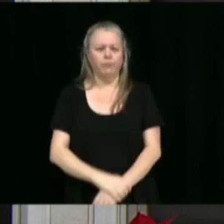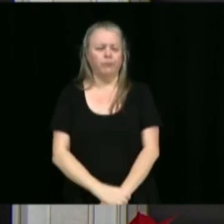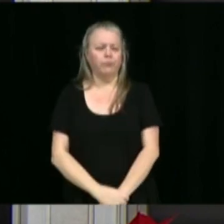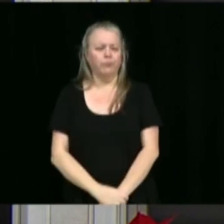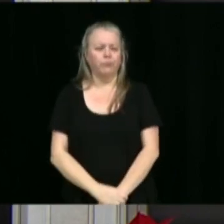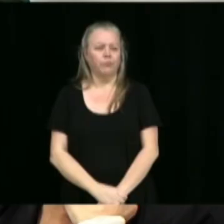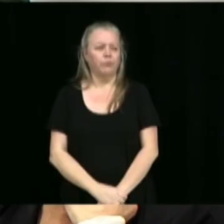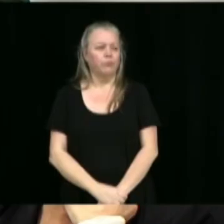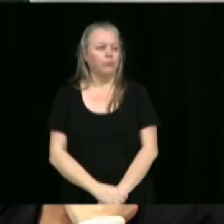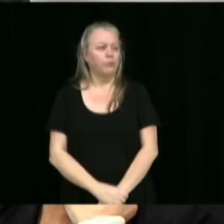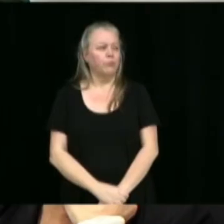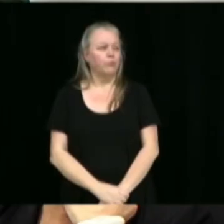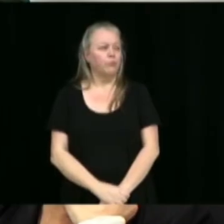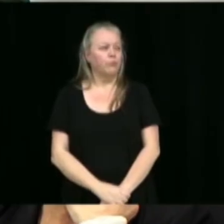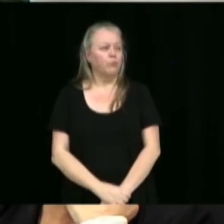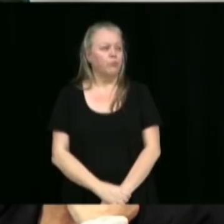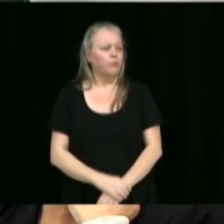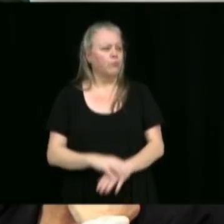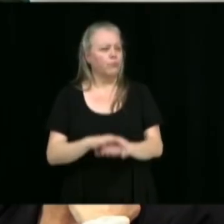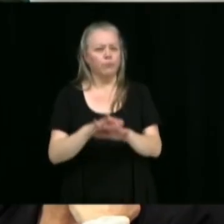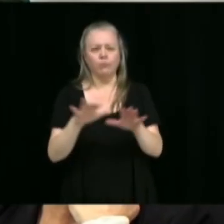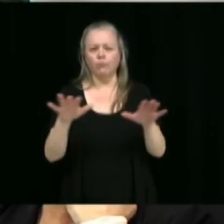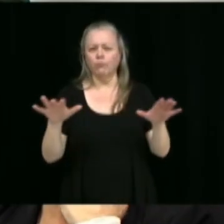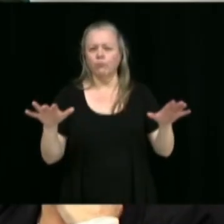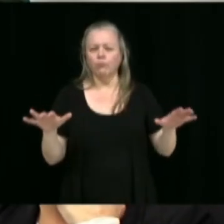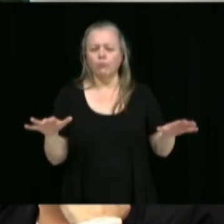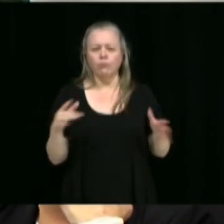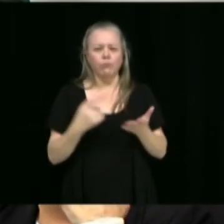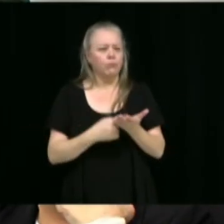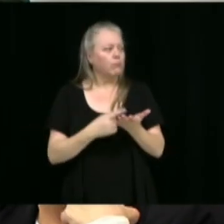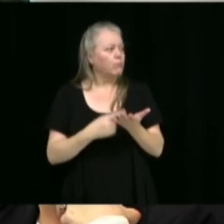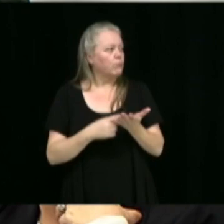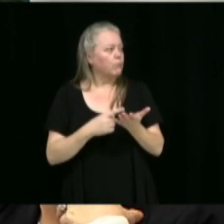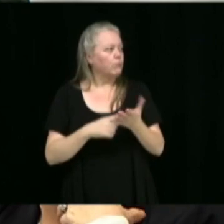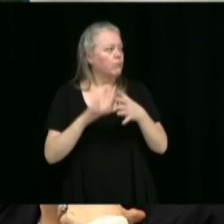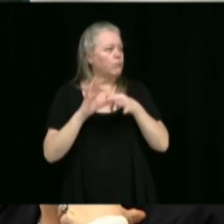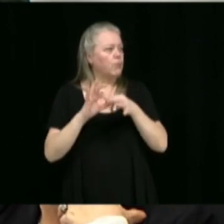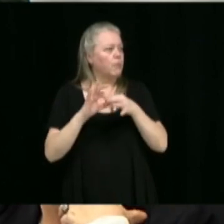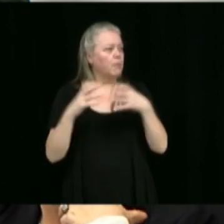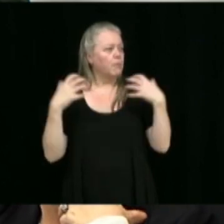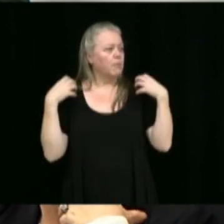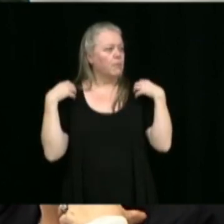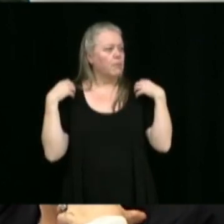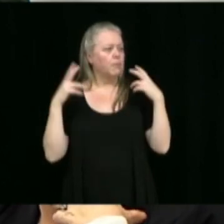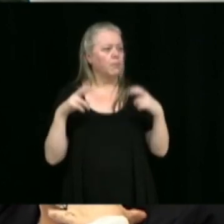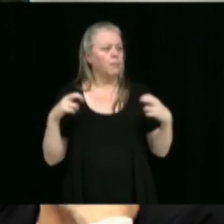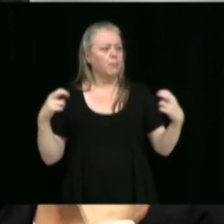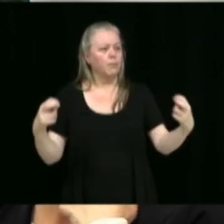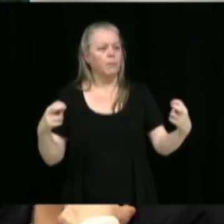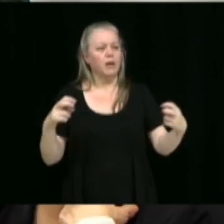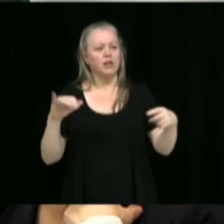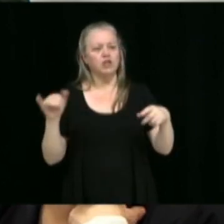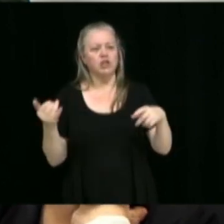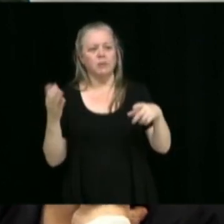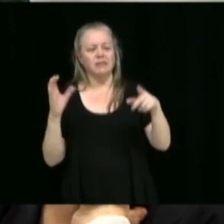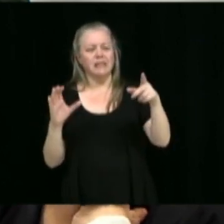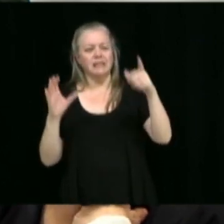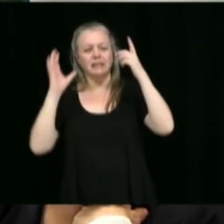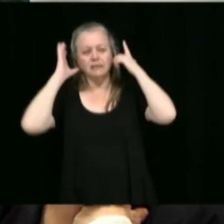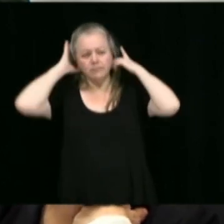Non. Est-ce qu'il y aurait des interventions des membres du conseil? James,